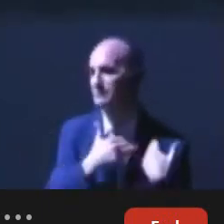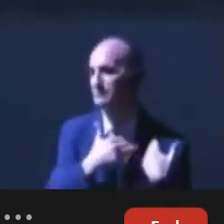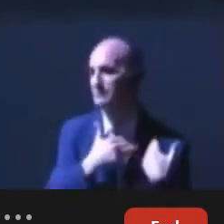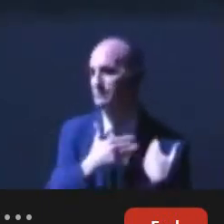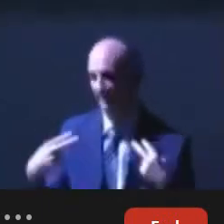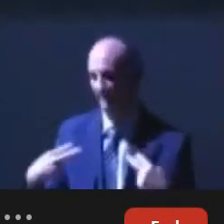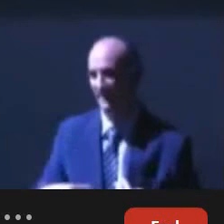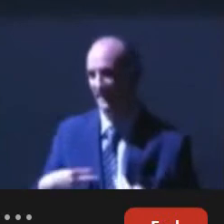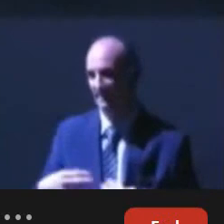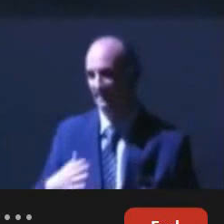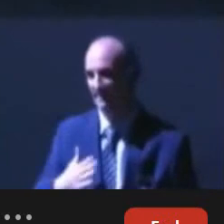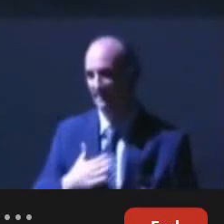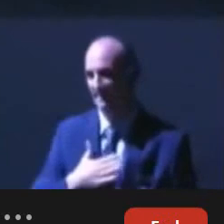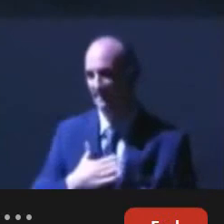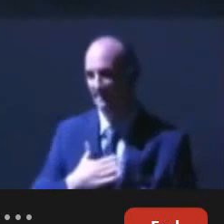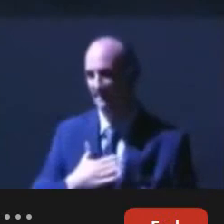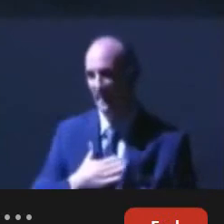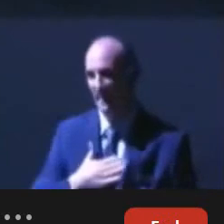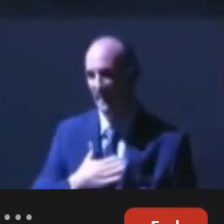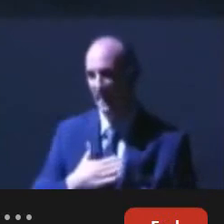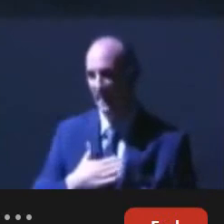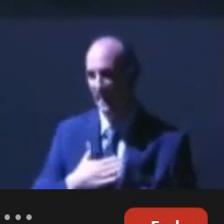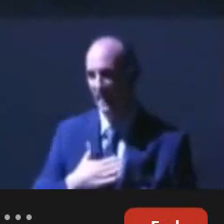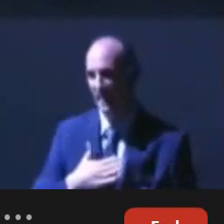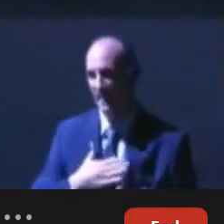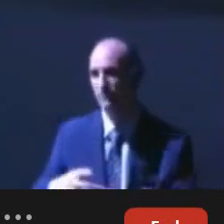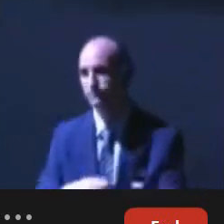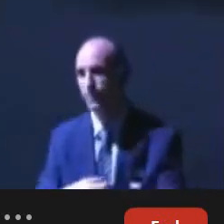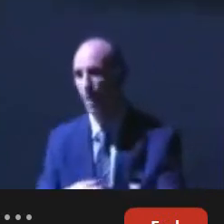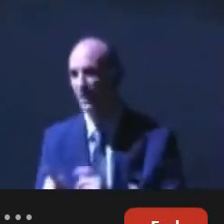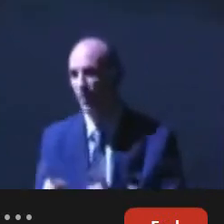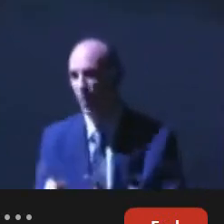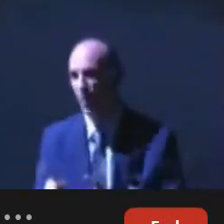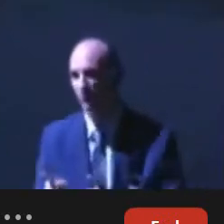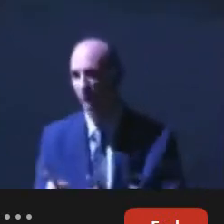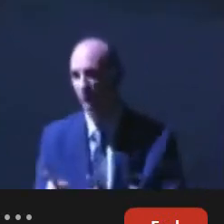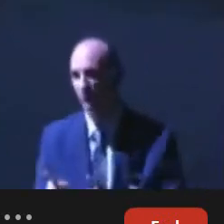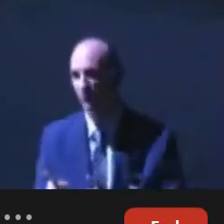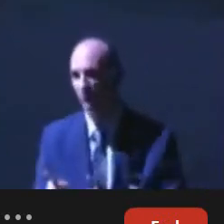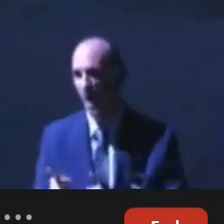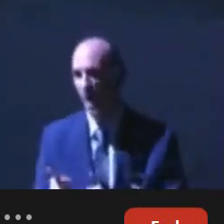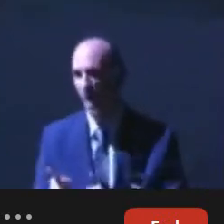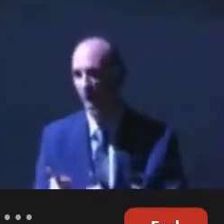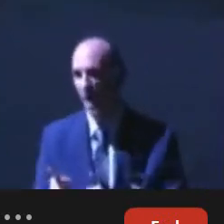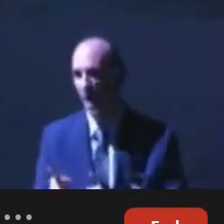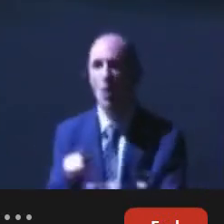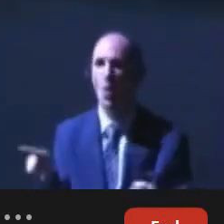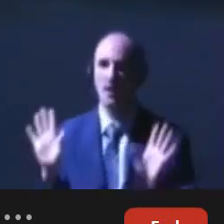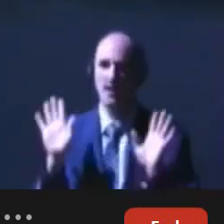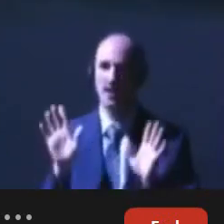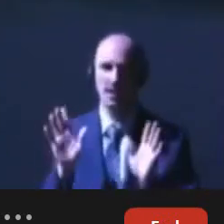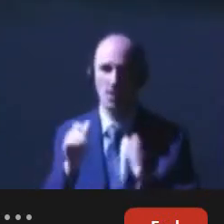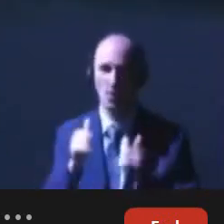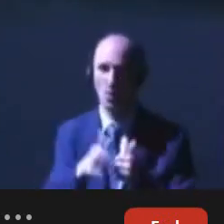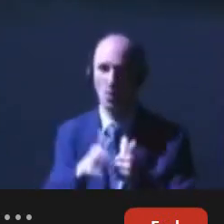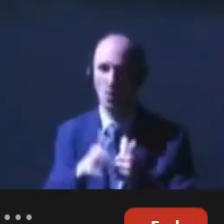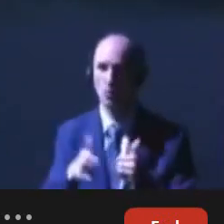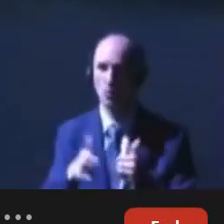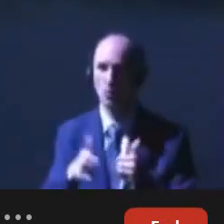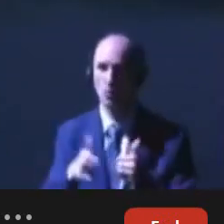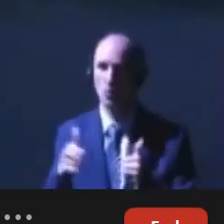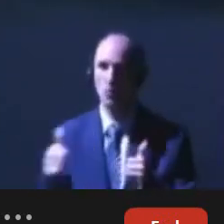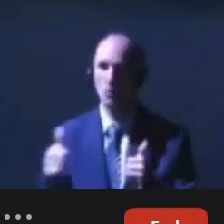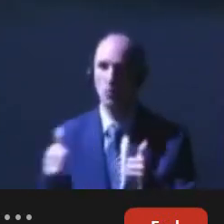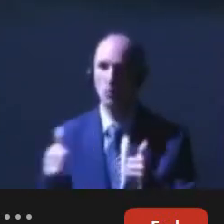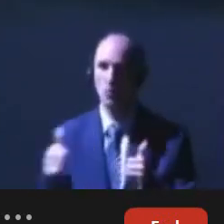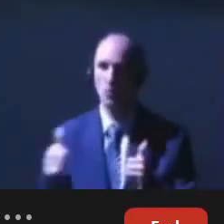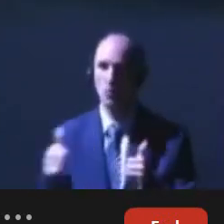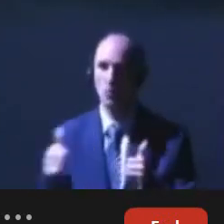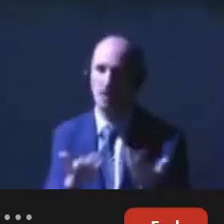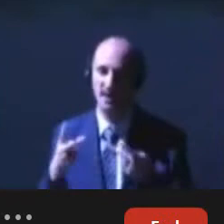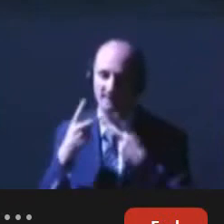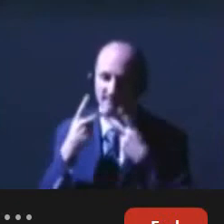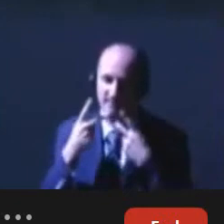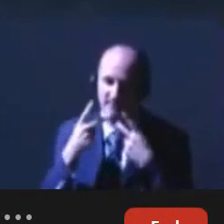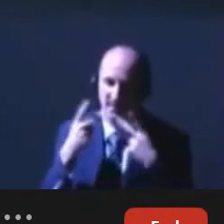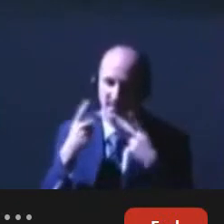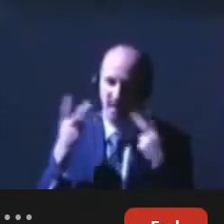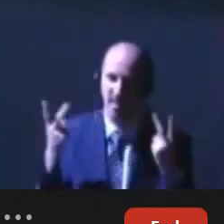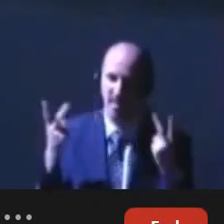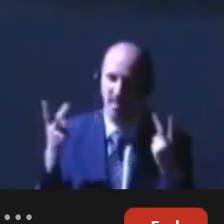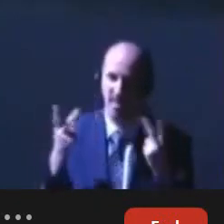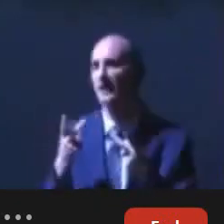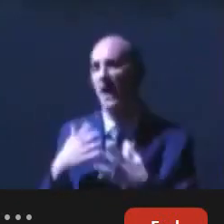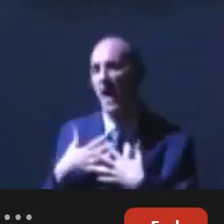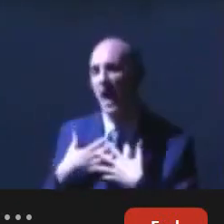để cái tình trạng kinh tế của bạn đấy, là những người mà ngồi trong chỗ bạn đó, bạn hãy trách nhiệm, hãy hạnh phúc, hãy